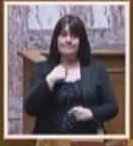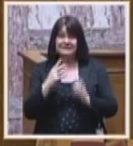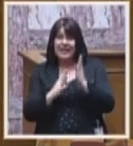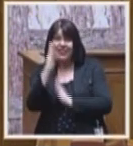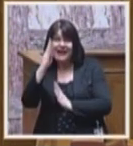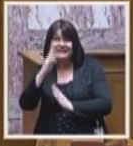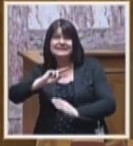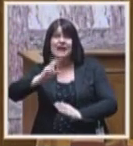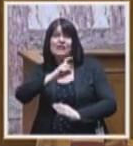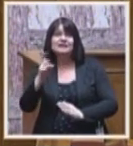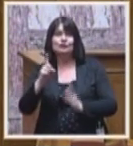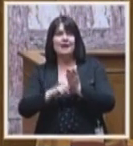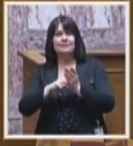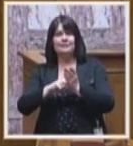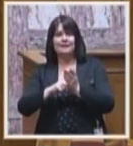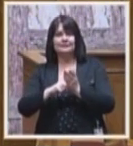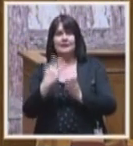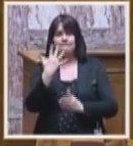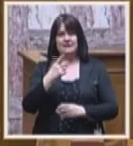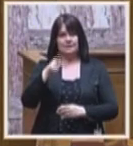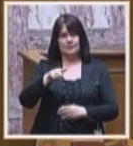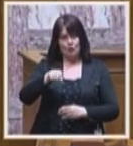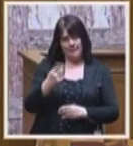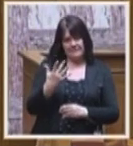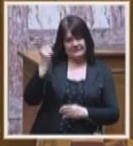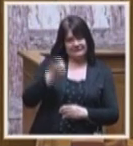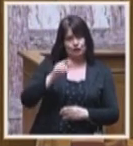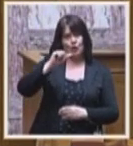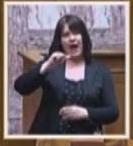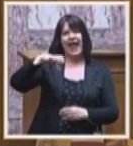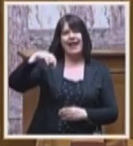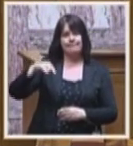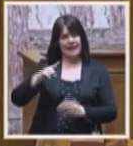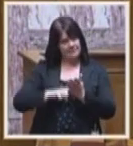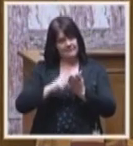14 δισεκατομμύρια, δηλαδή 5,5% του ΑΕΠ.